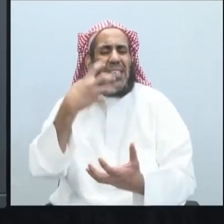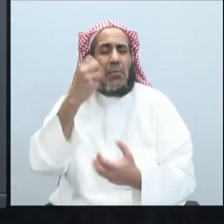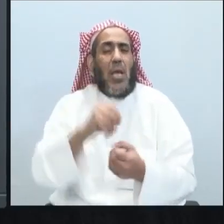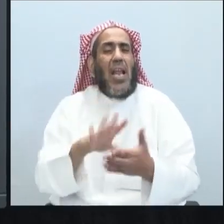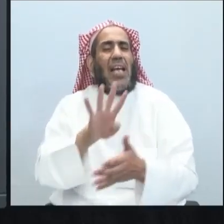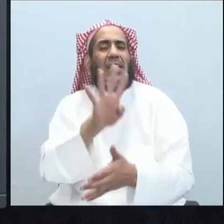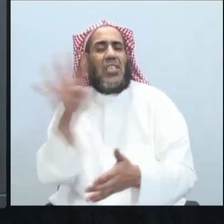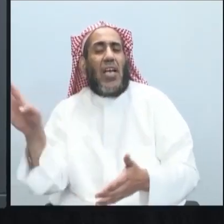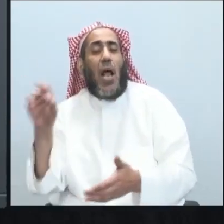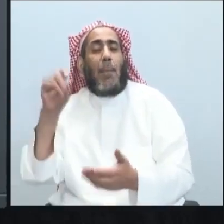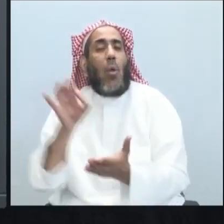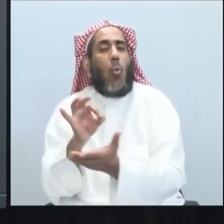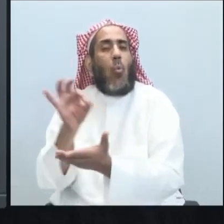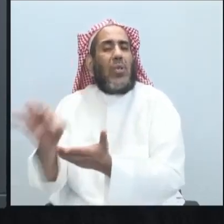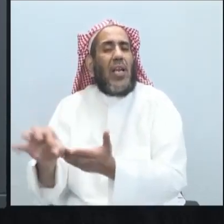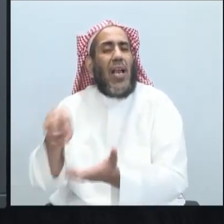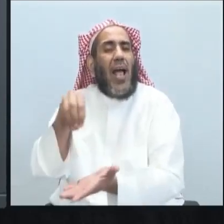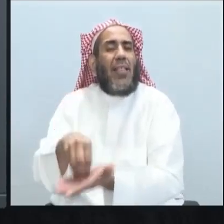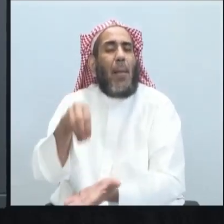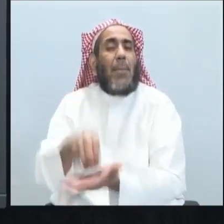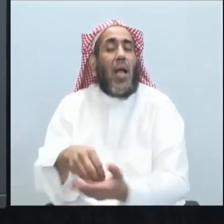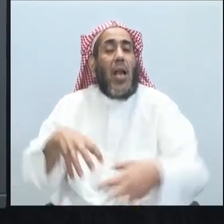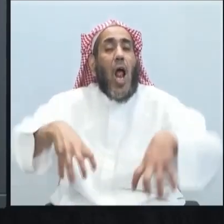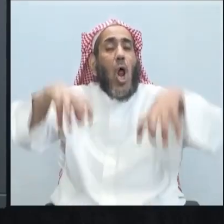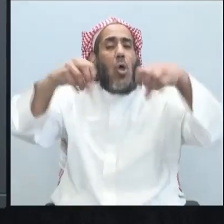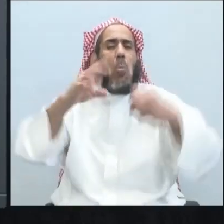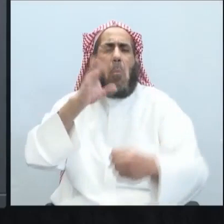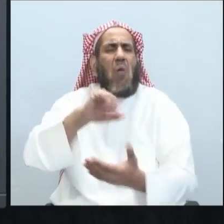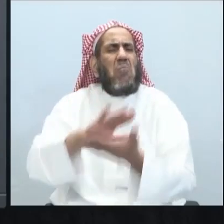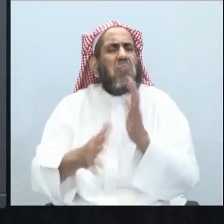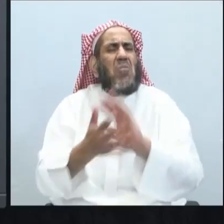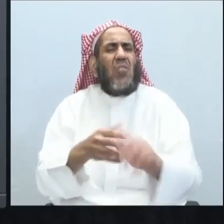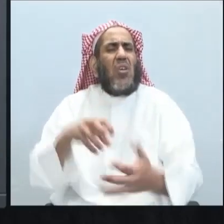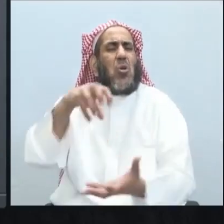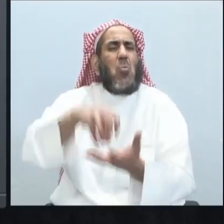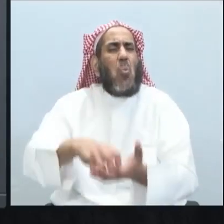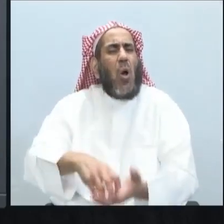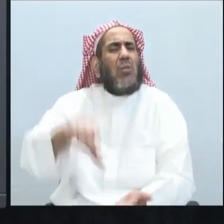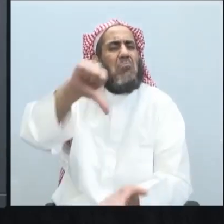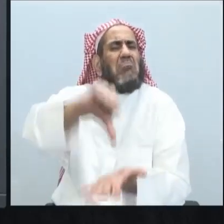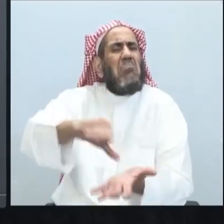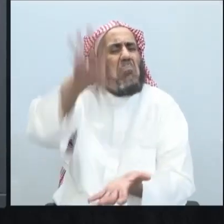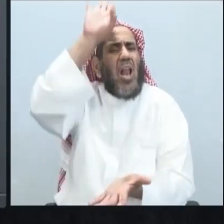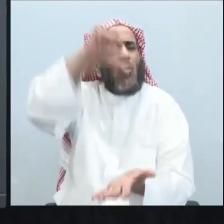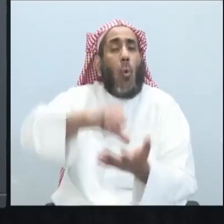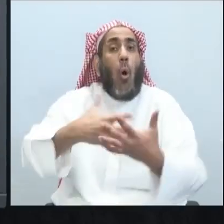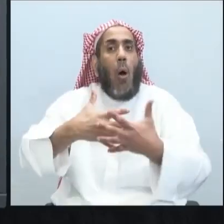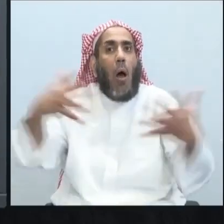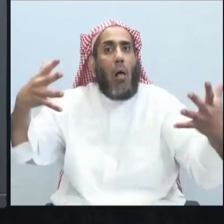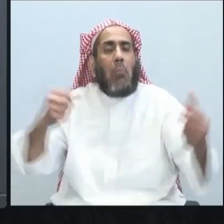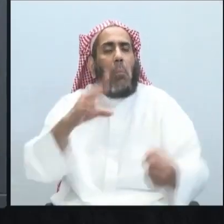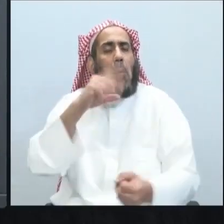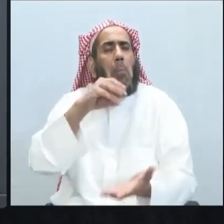شرق المدائن فوصل الى هذا المكان القصر المهجور قصر ايوان كسره قصر كبير ضخم عظيم جدا